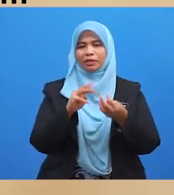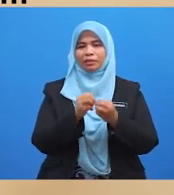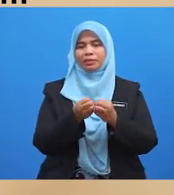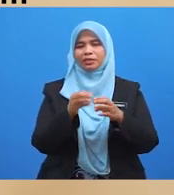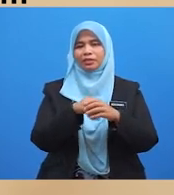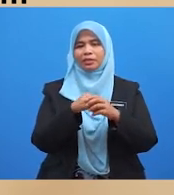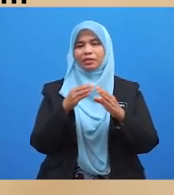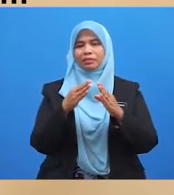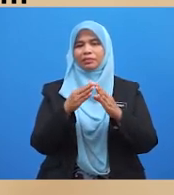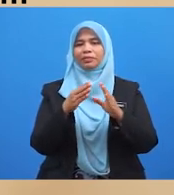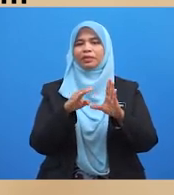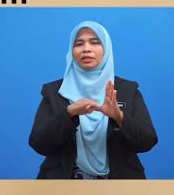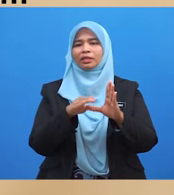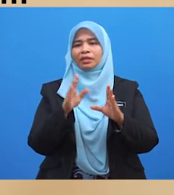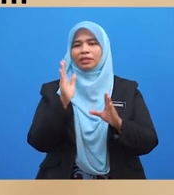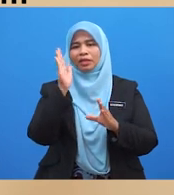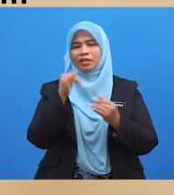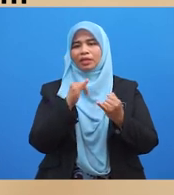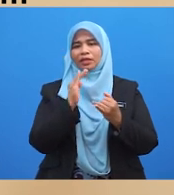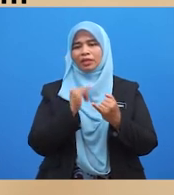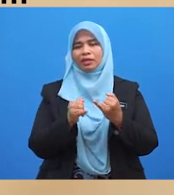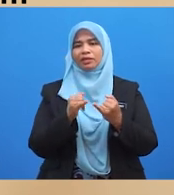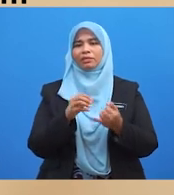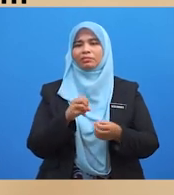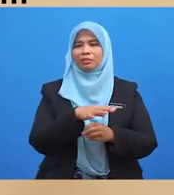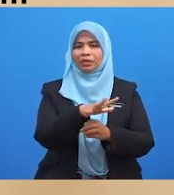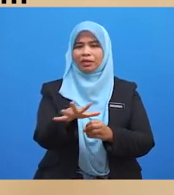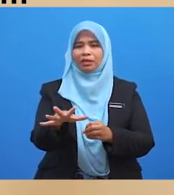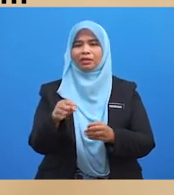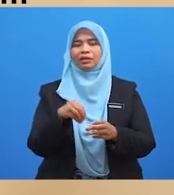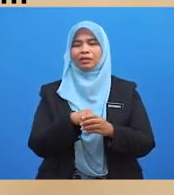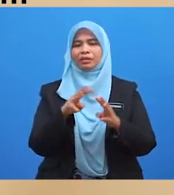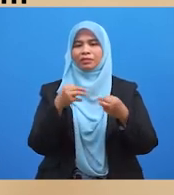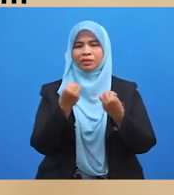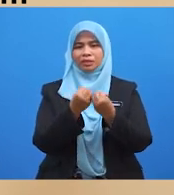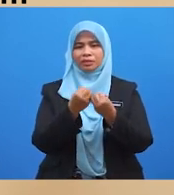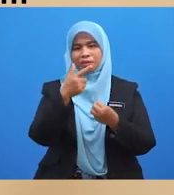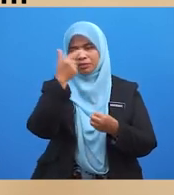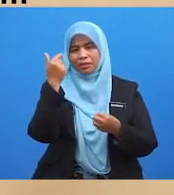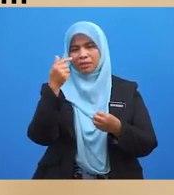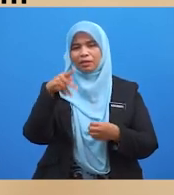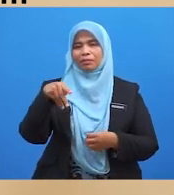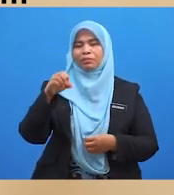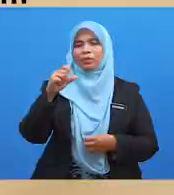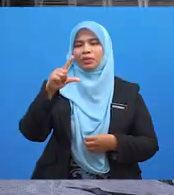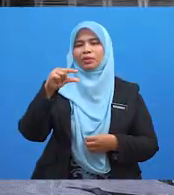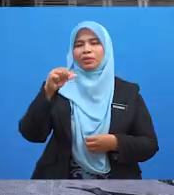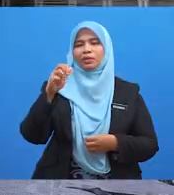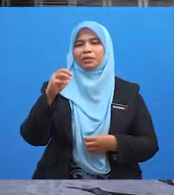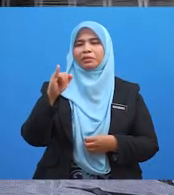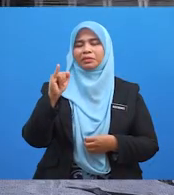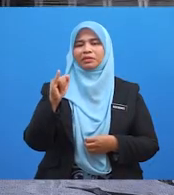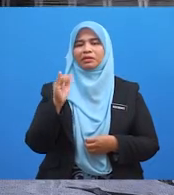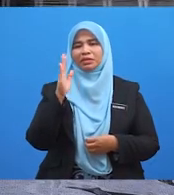tangga yang akhirnya merebak dalam masyarakat menyebabkan poligami dipandang sirong.